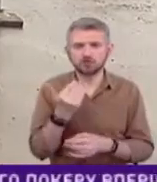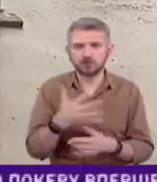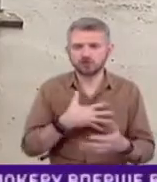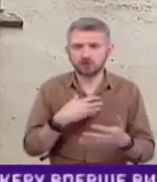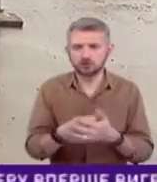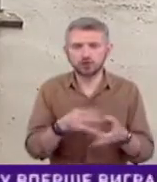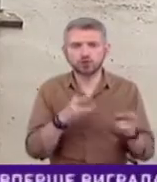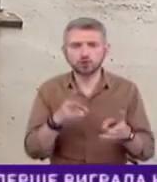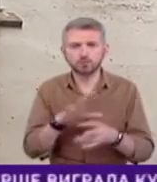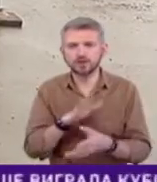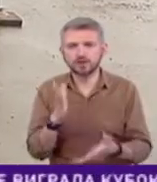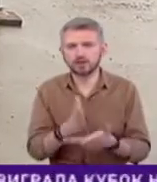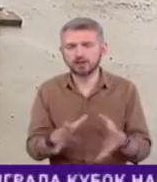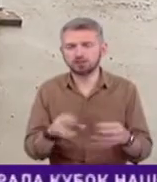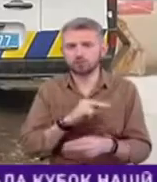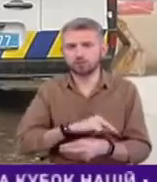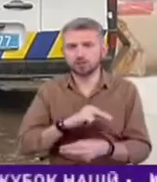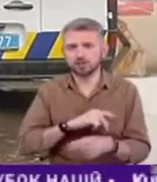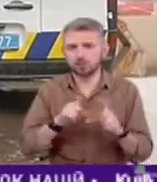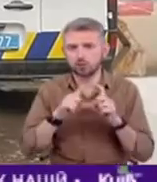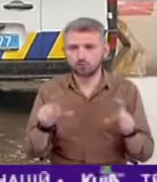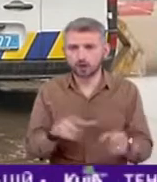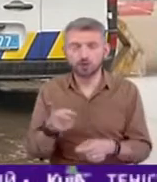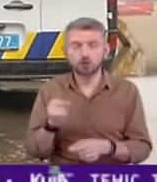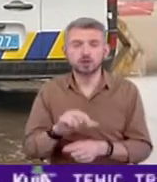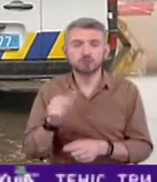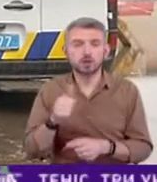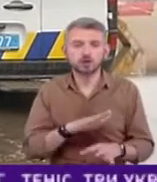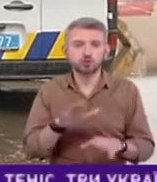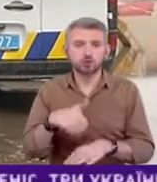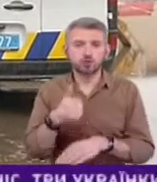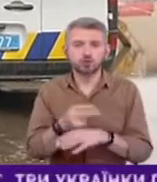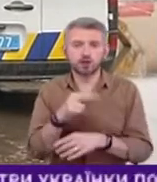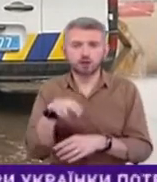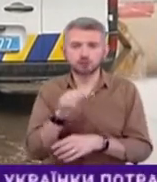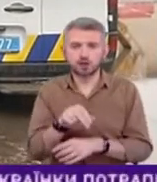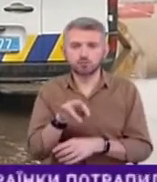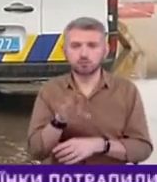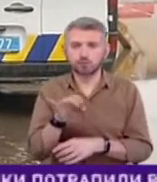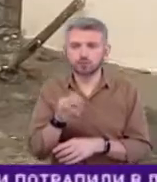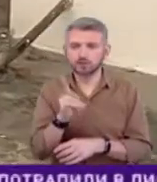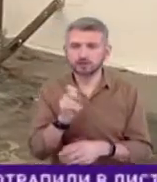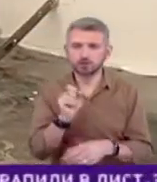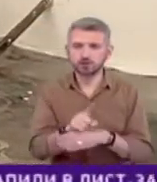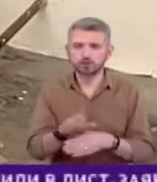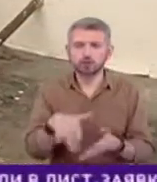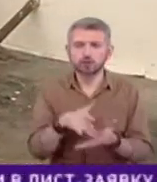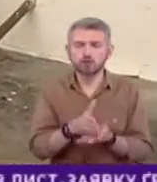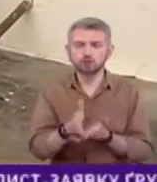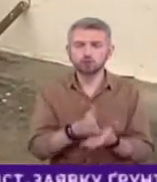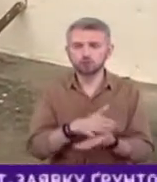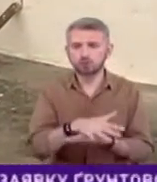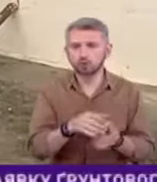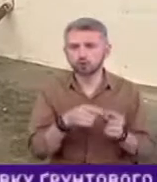а потерпілі не є співробітницями компанії. Натомість перший заступник голови КМДА Микола Поворозник доручив комунальним службам